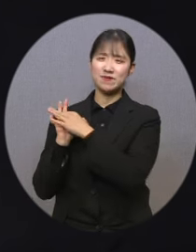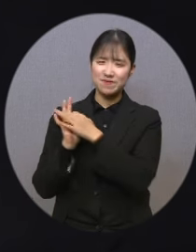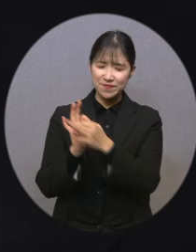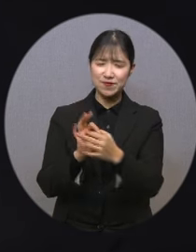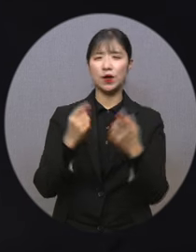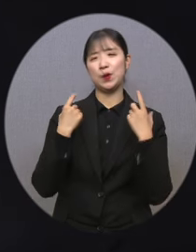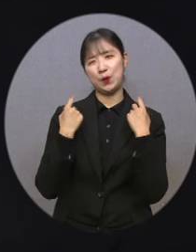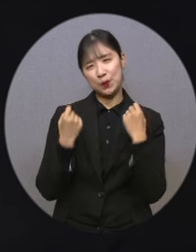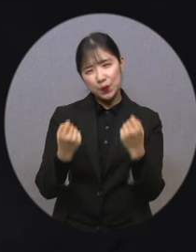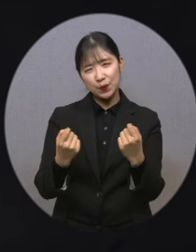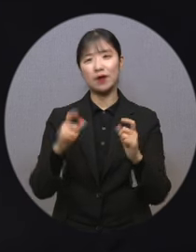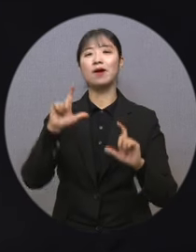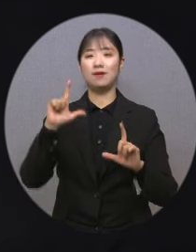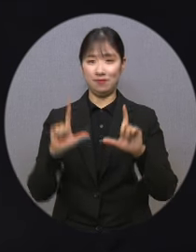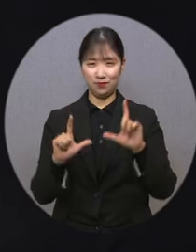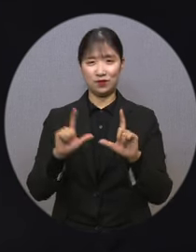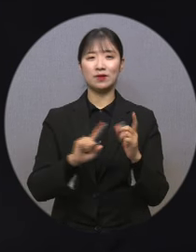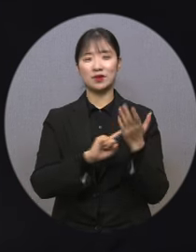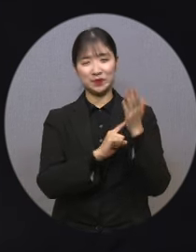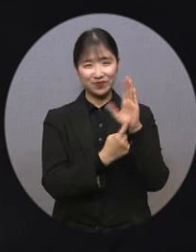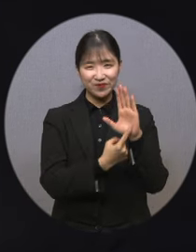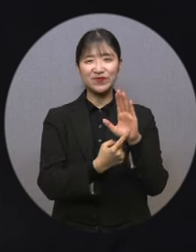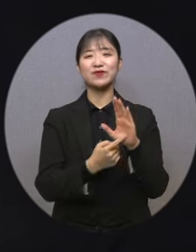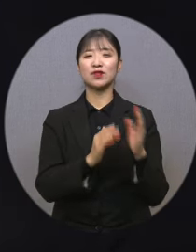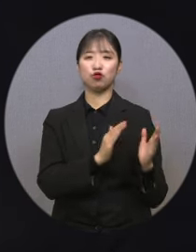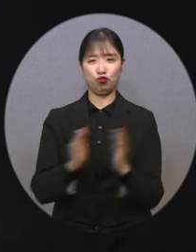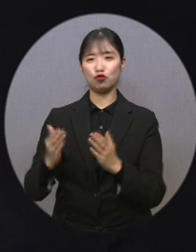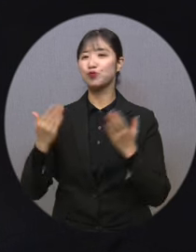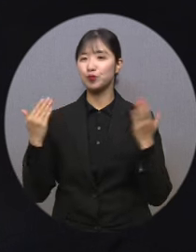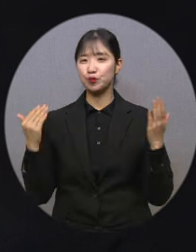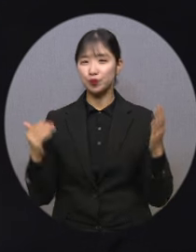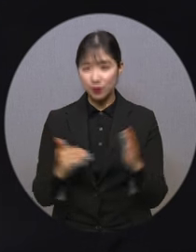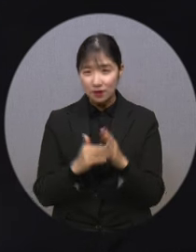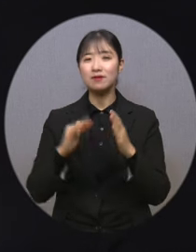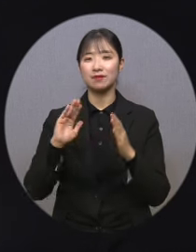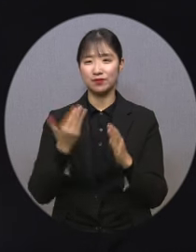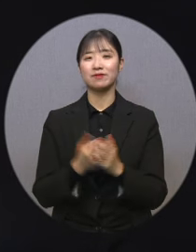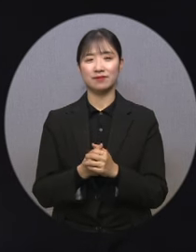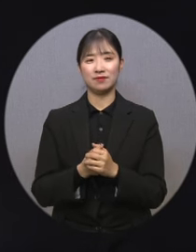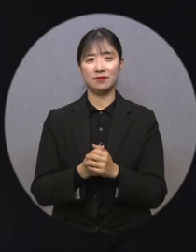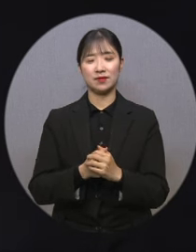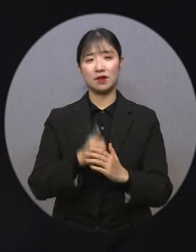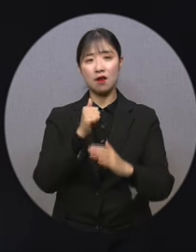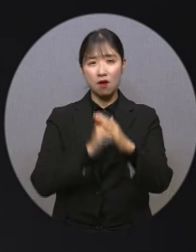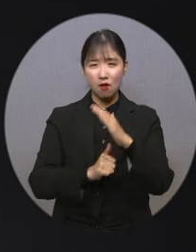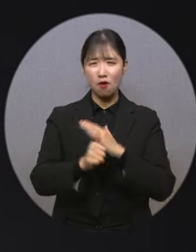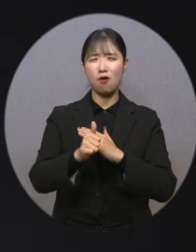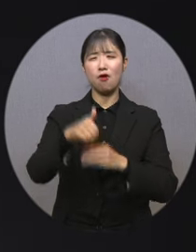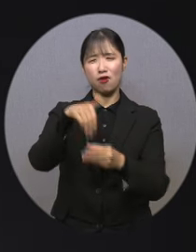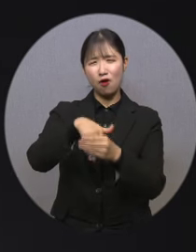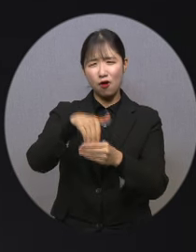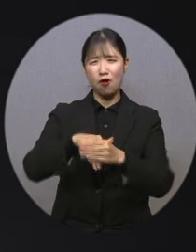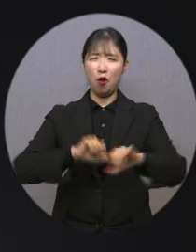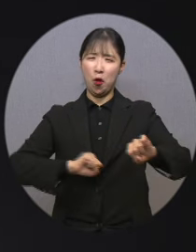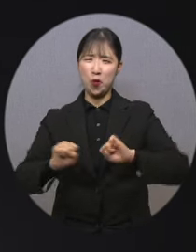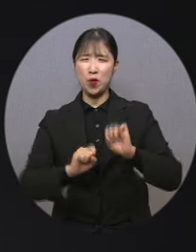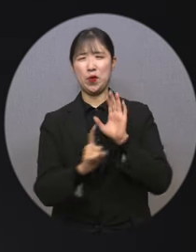으로 준비돼 있다고 봅니다 그래서 어 선거운동 기간에